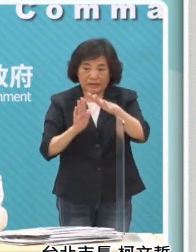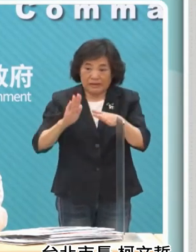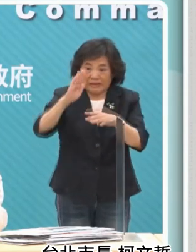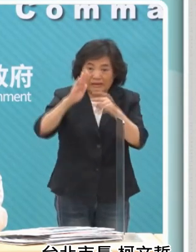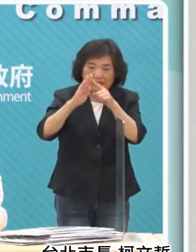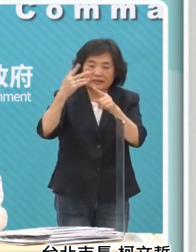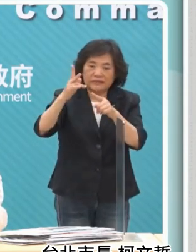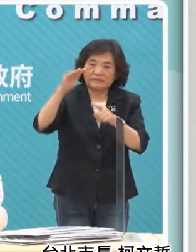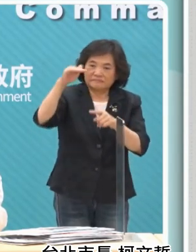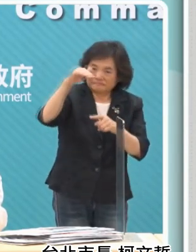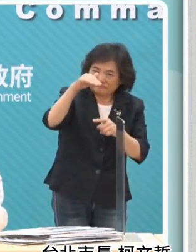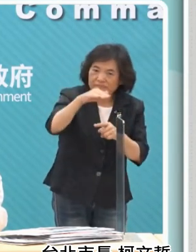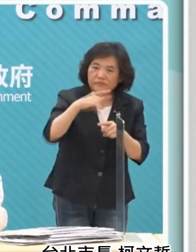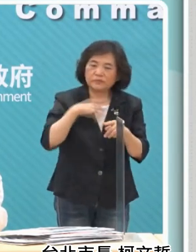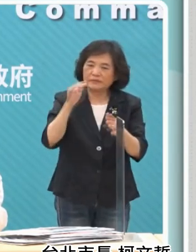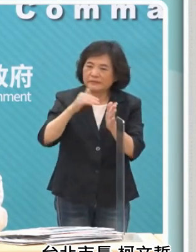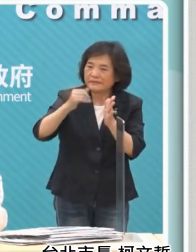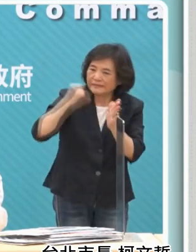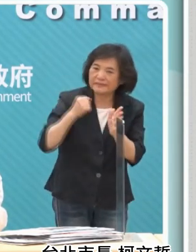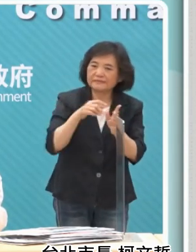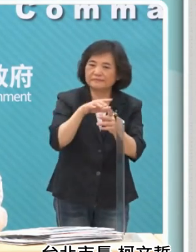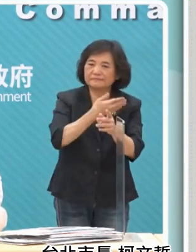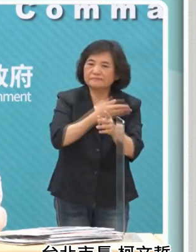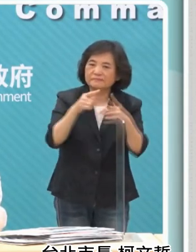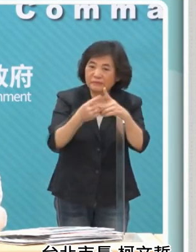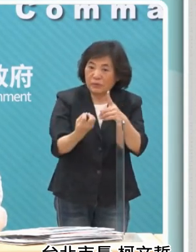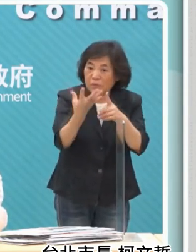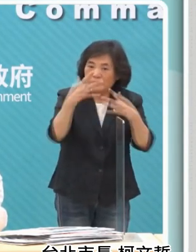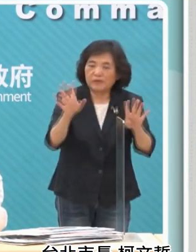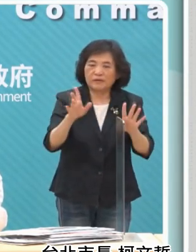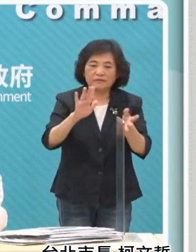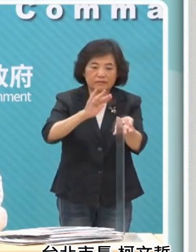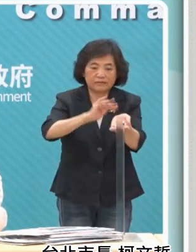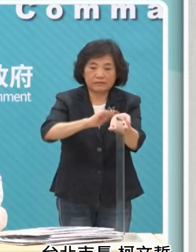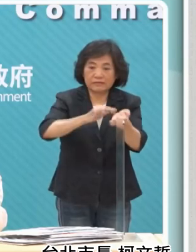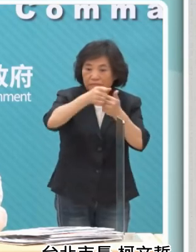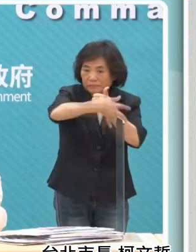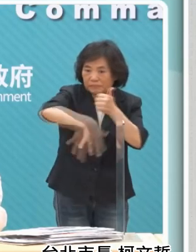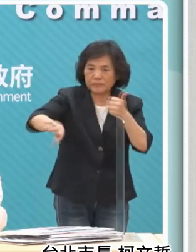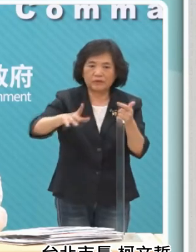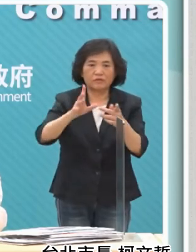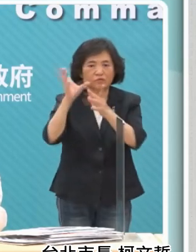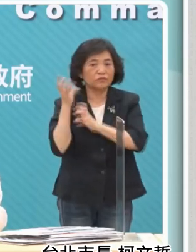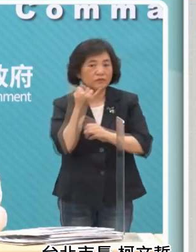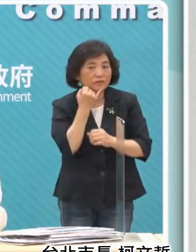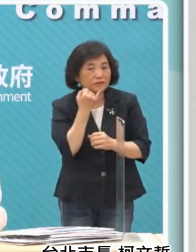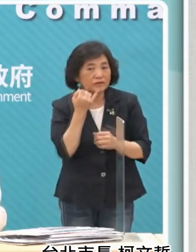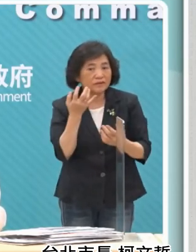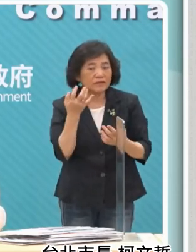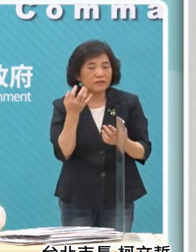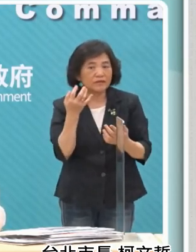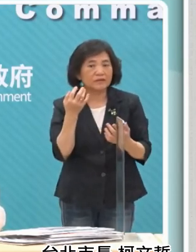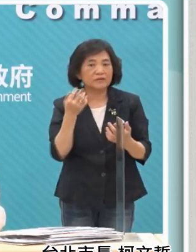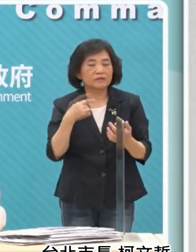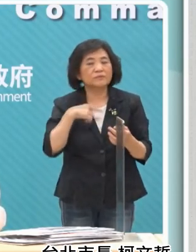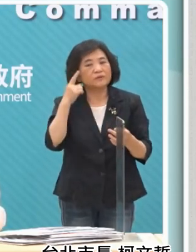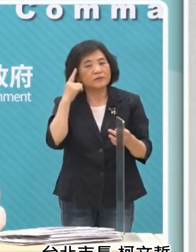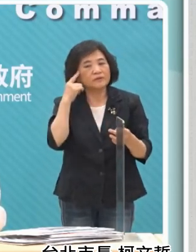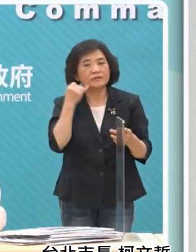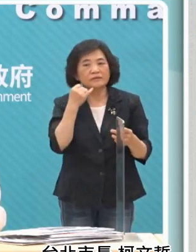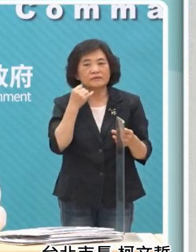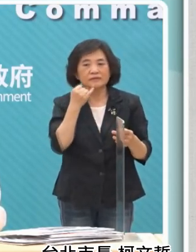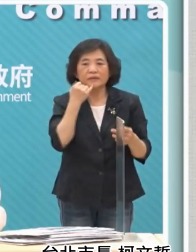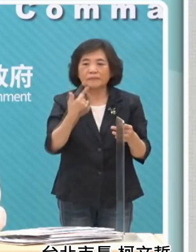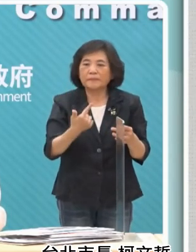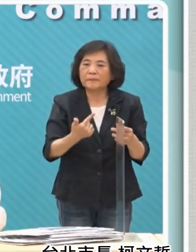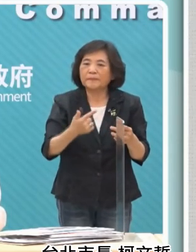低，尽量压低，然后在医疗体系可以忍受范围内，把这个让我们台湾就度